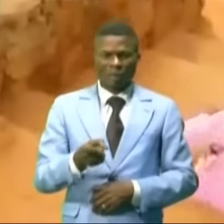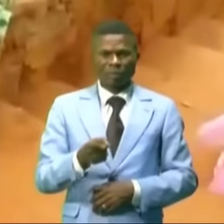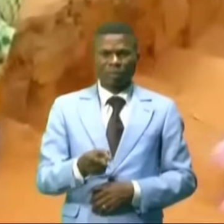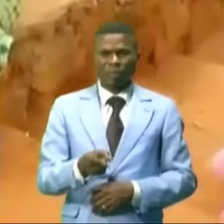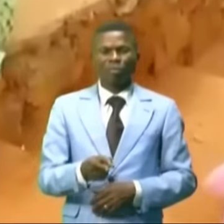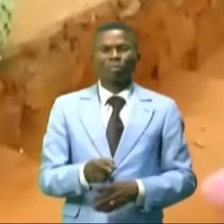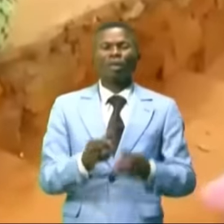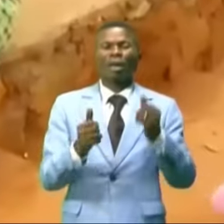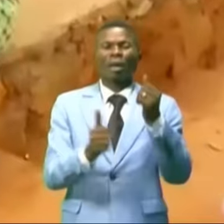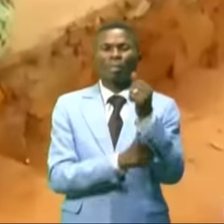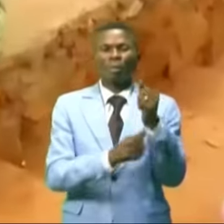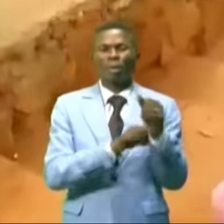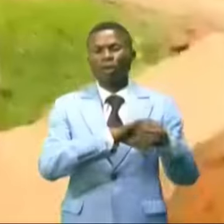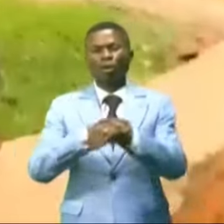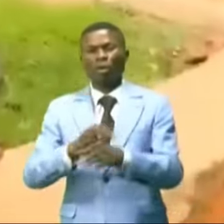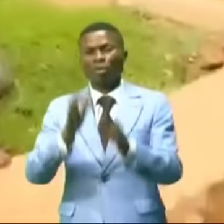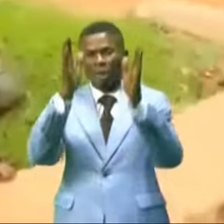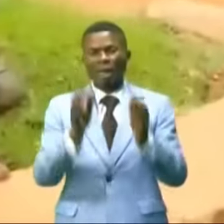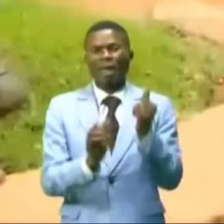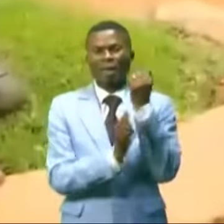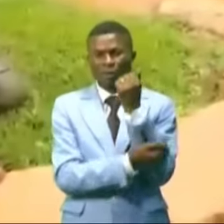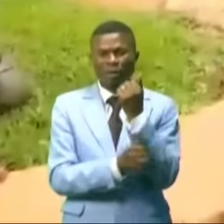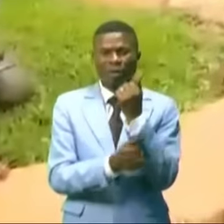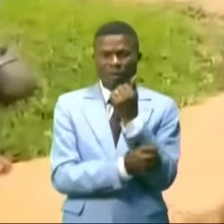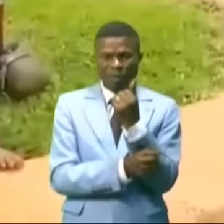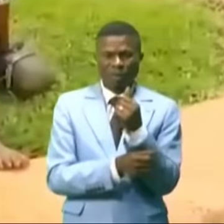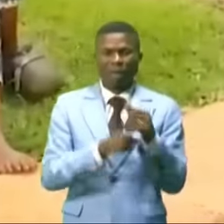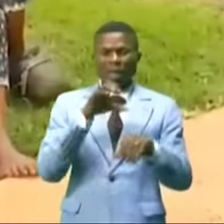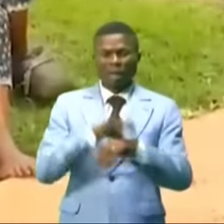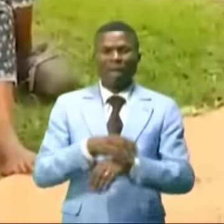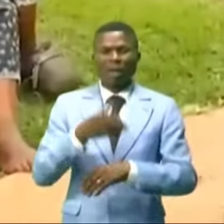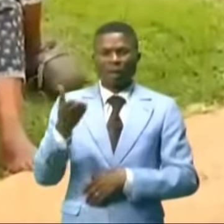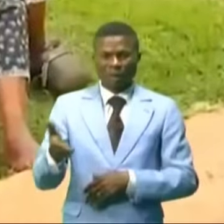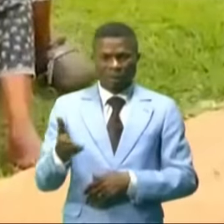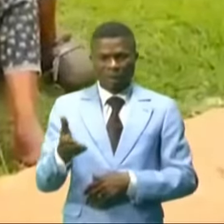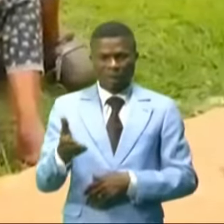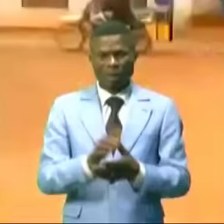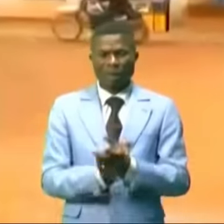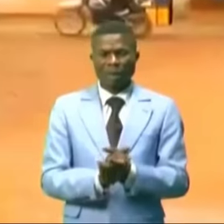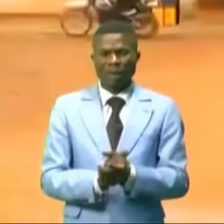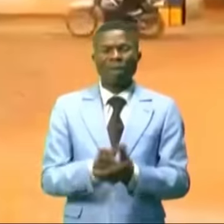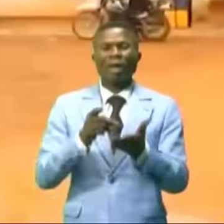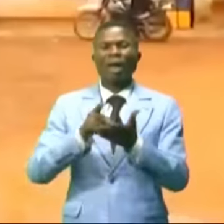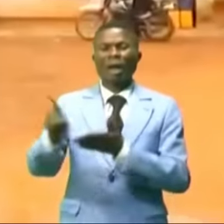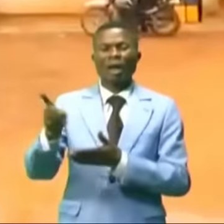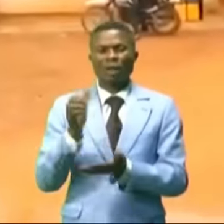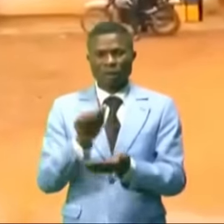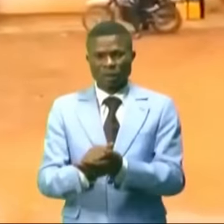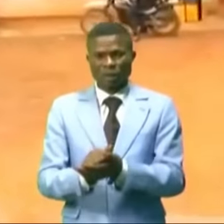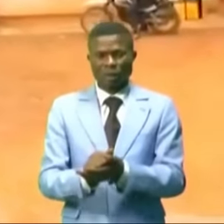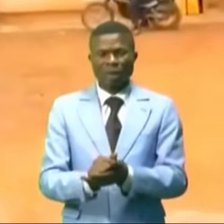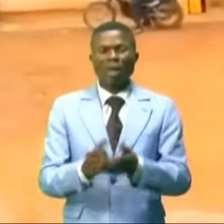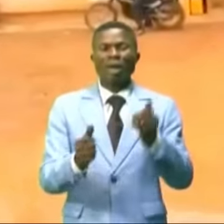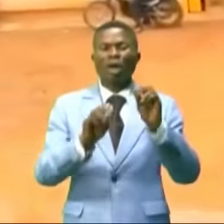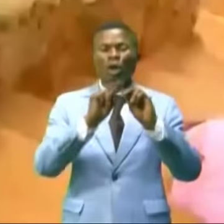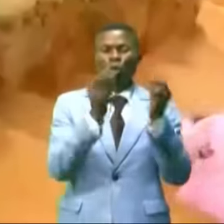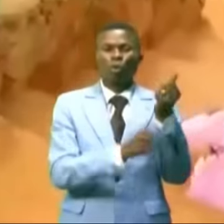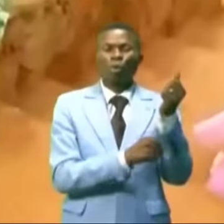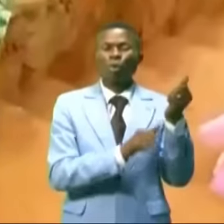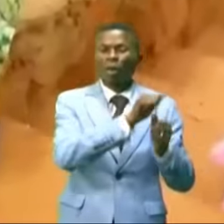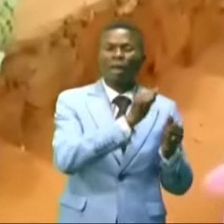ce sac de farine de Kanyabayonga vers le territoire de Beni disent qu'elles ont acheté ces biens auprès de déplacés